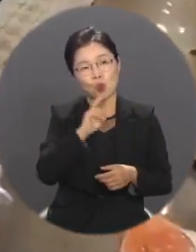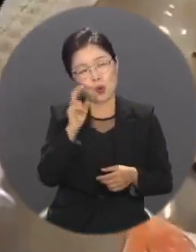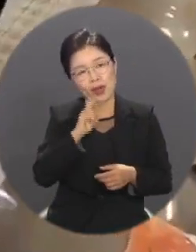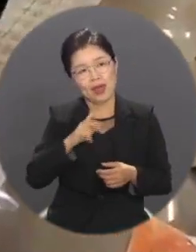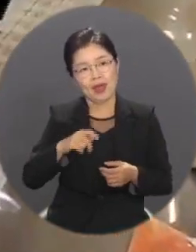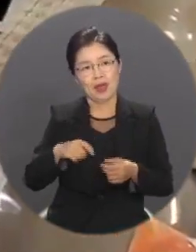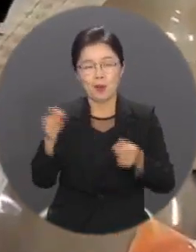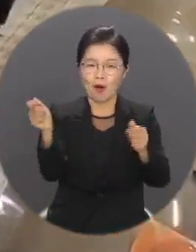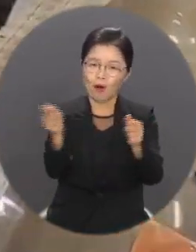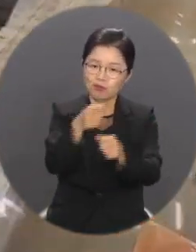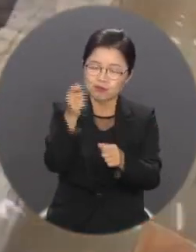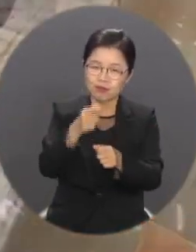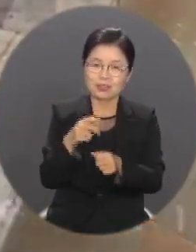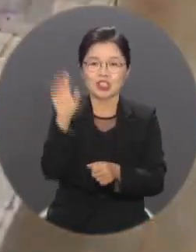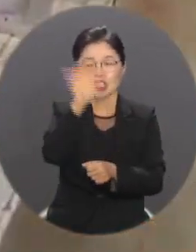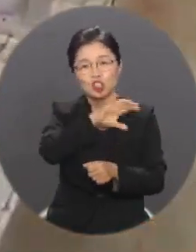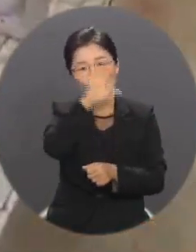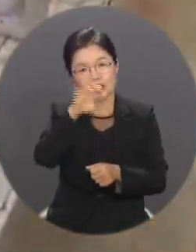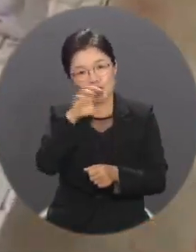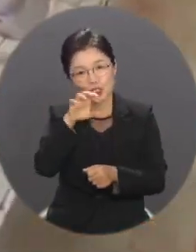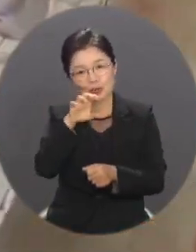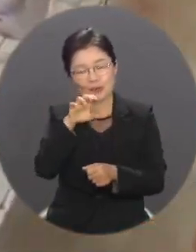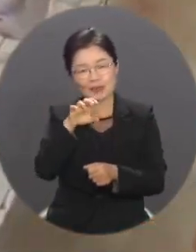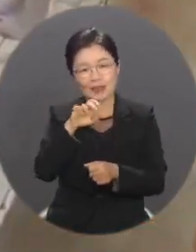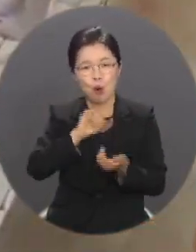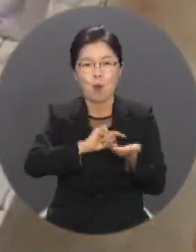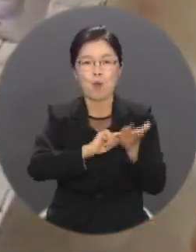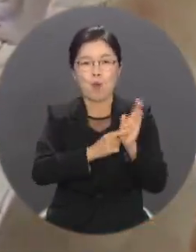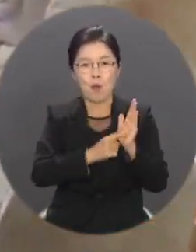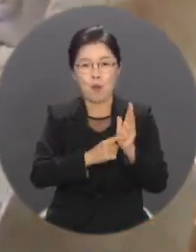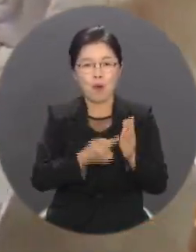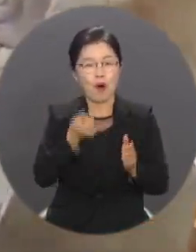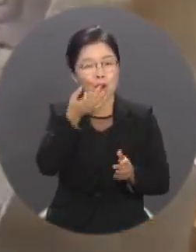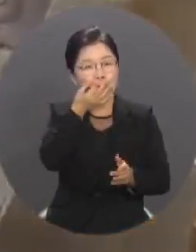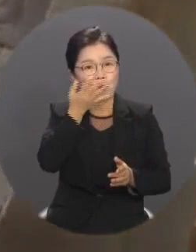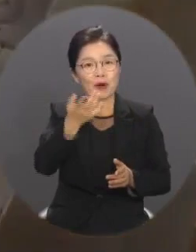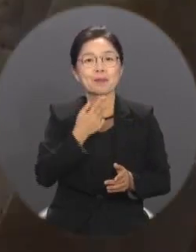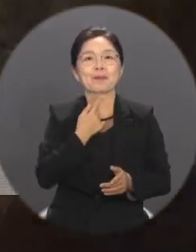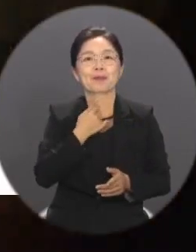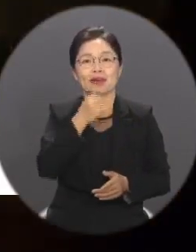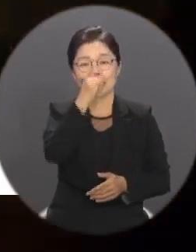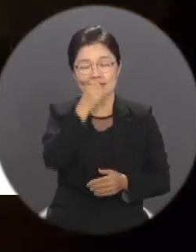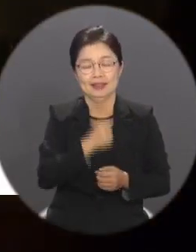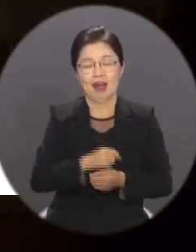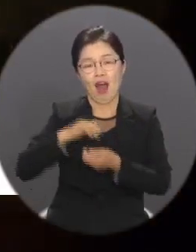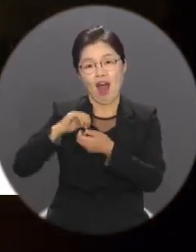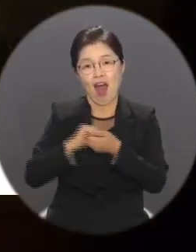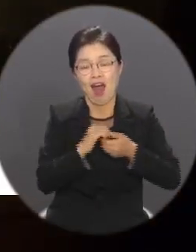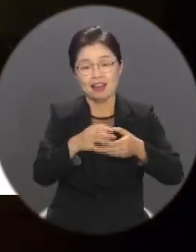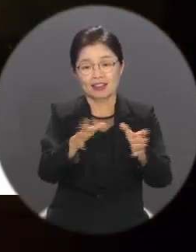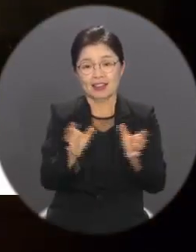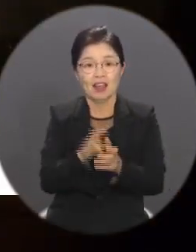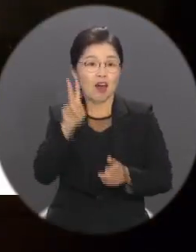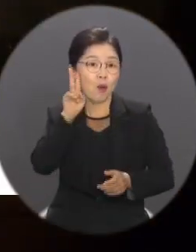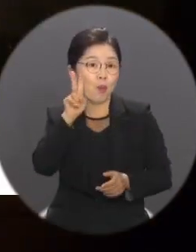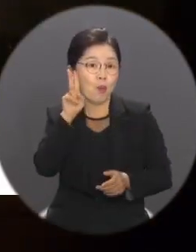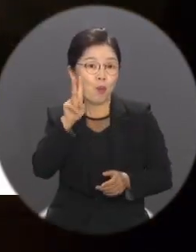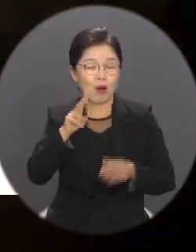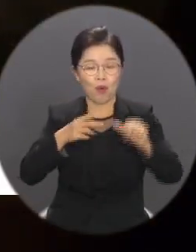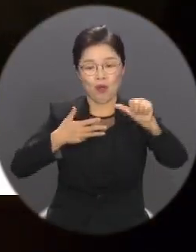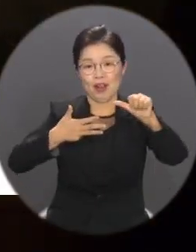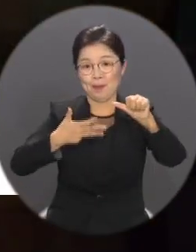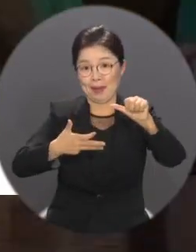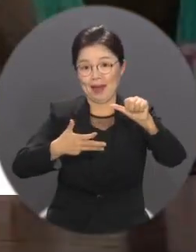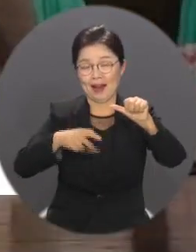아이들의 목소리는 이미 공연을 통해 관객들의 선보여지고 있습니다 합창단은 모래 광주 5.18